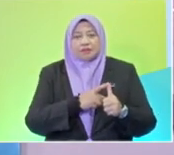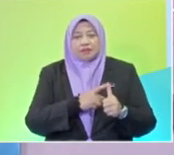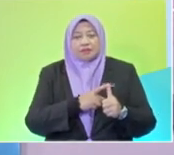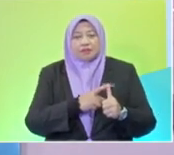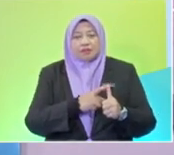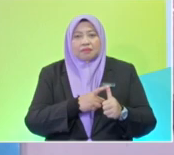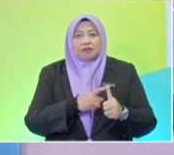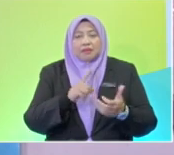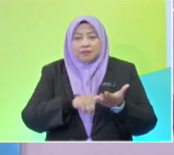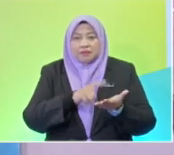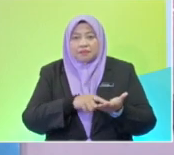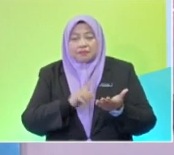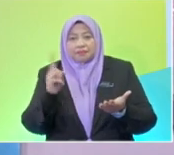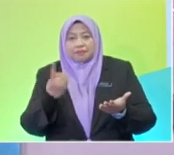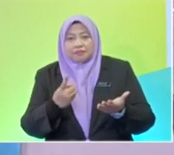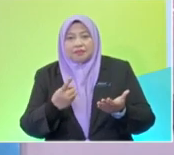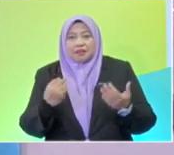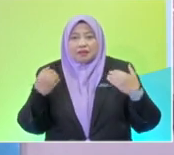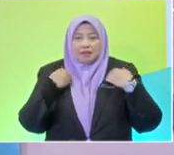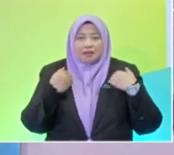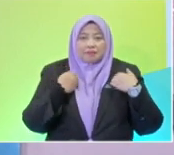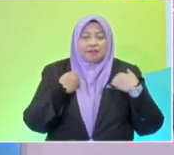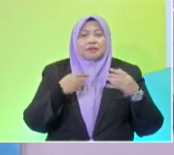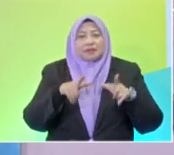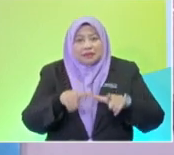apa-apa saja sama ada batang